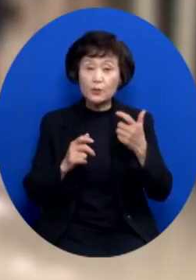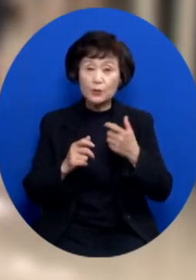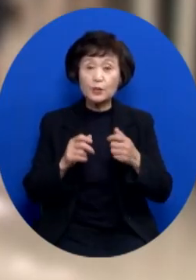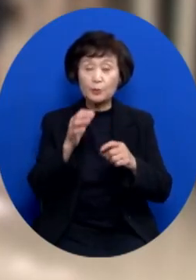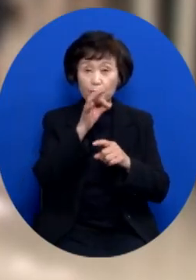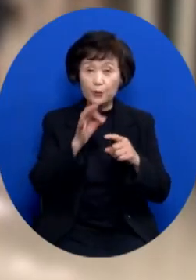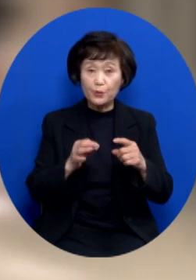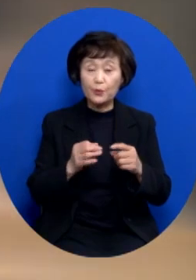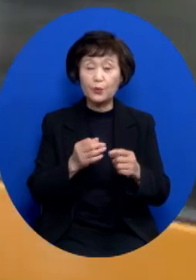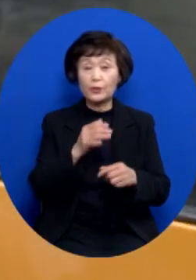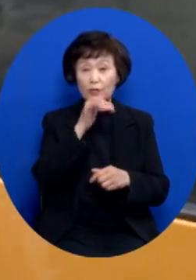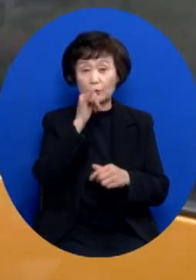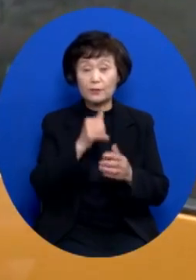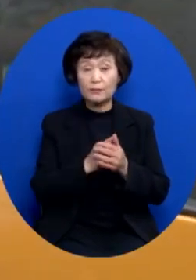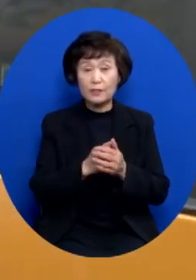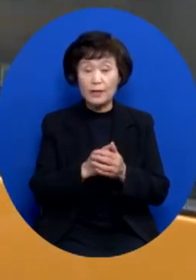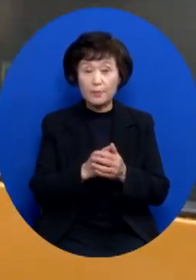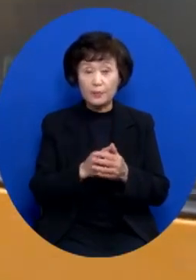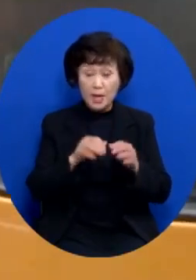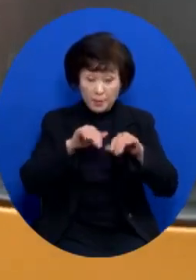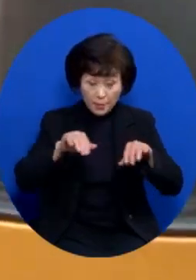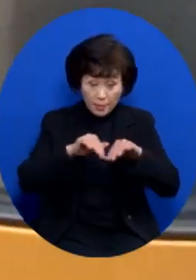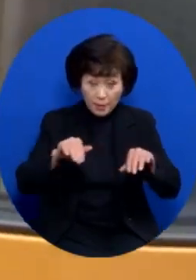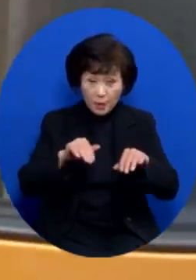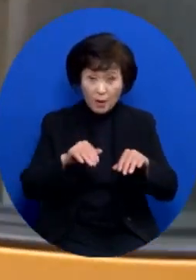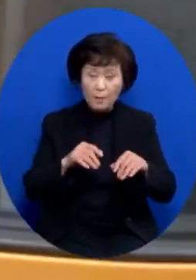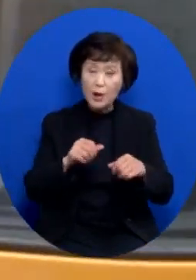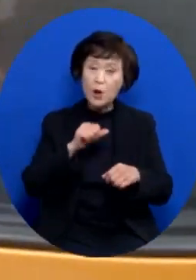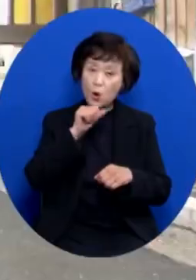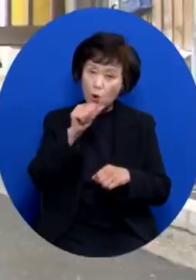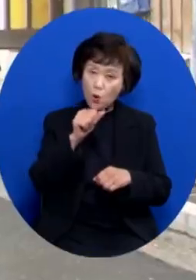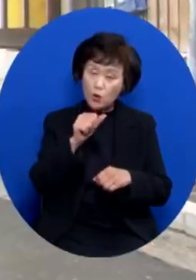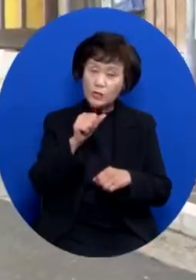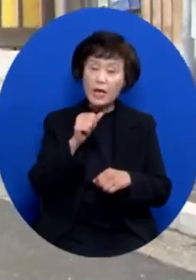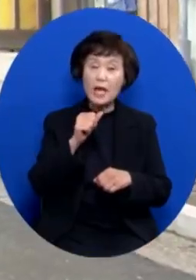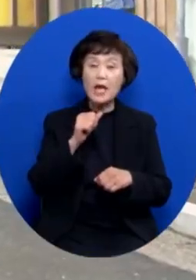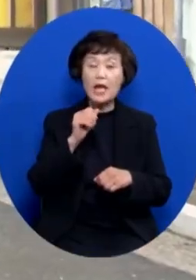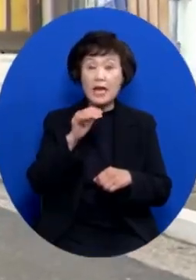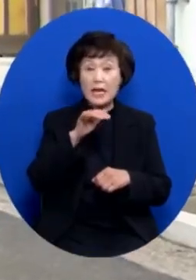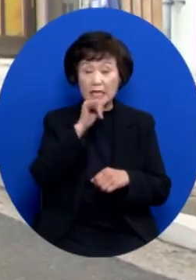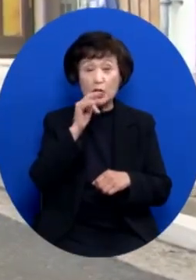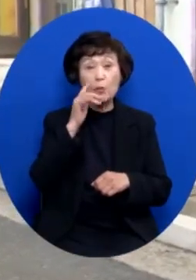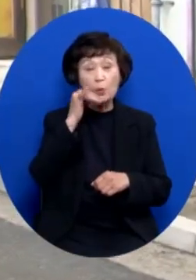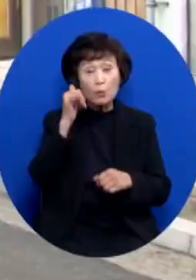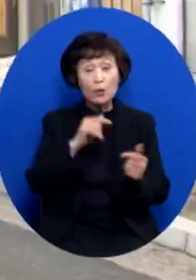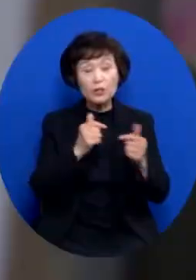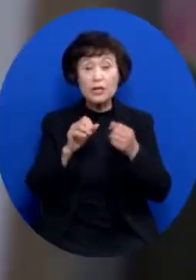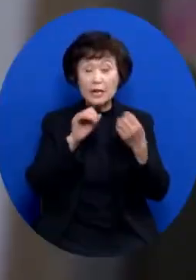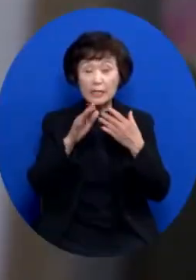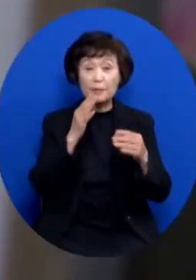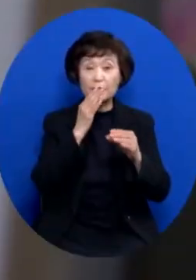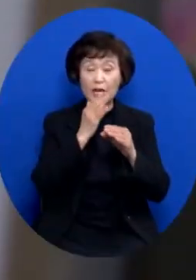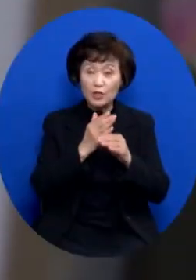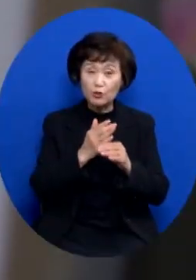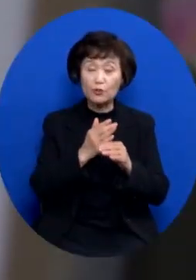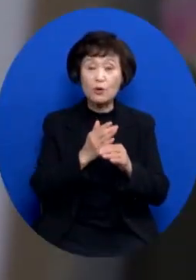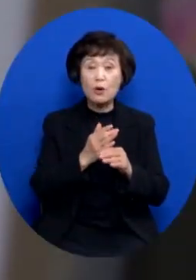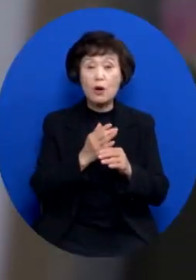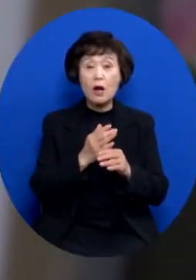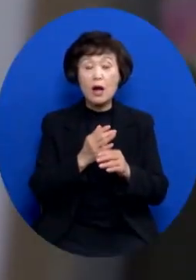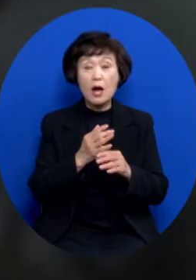육박했습니다. 세부적으로 보면 만 5세 학부모의 경우 응답자 가운데